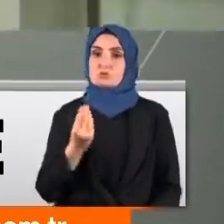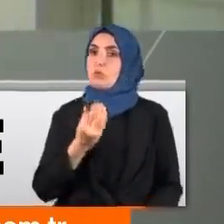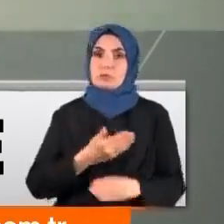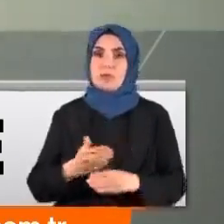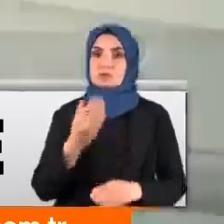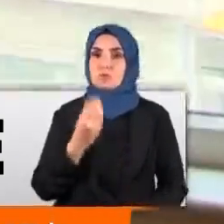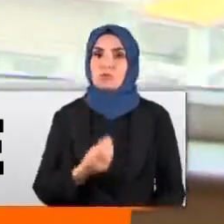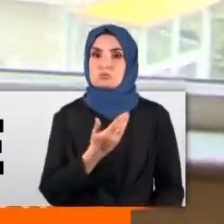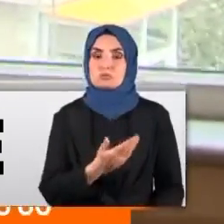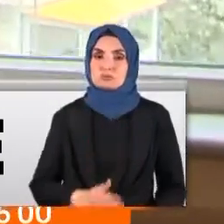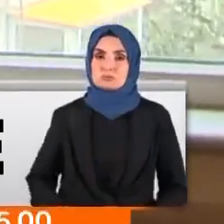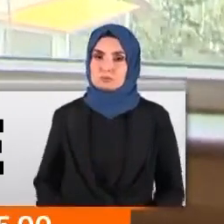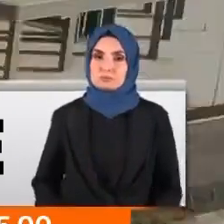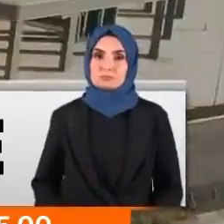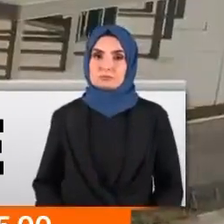abi bu.